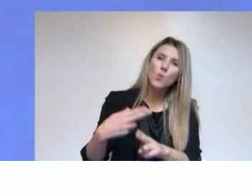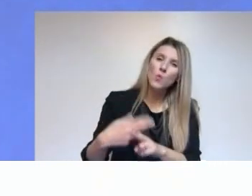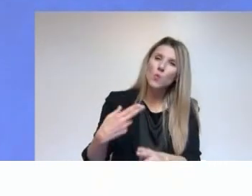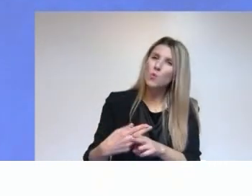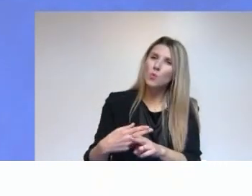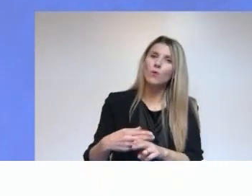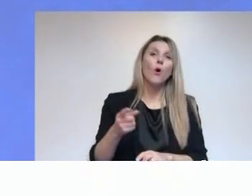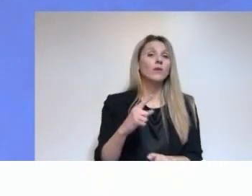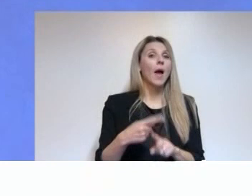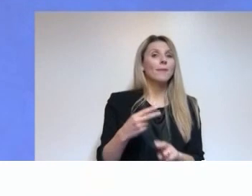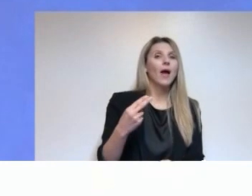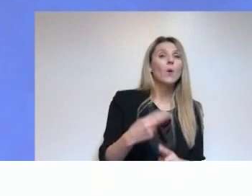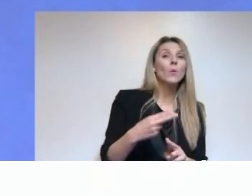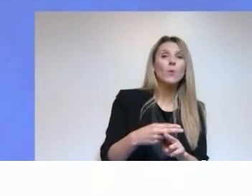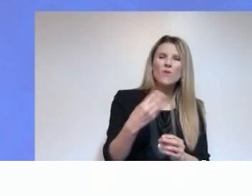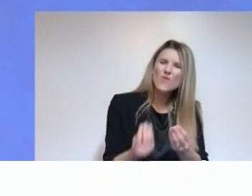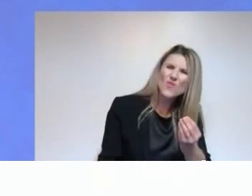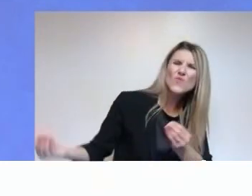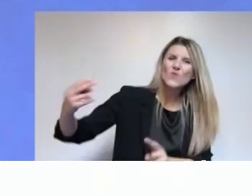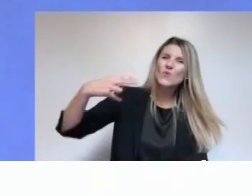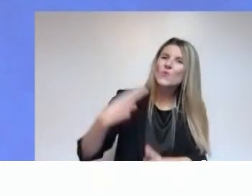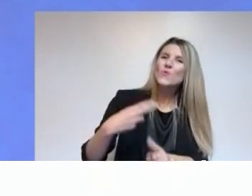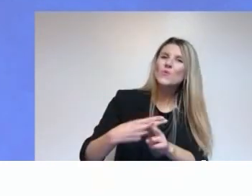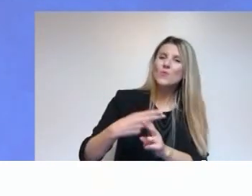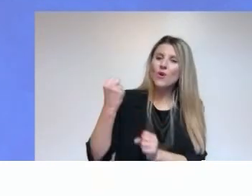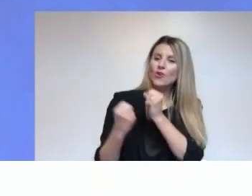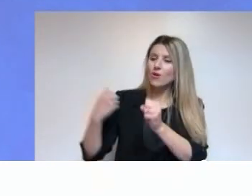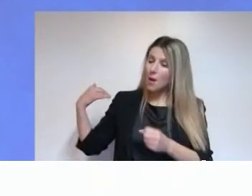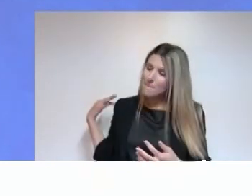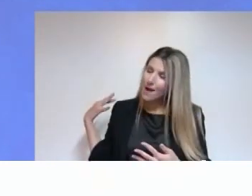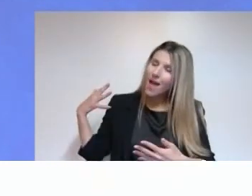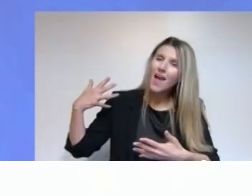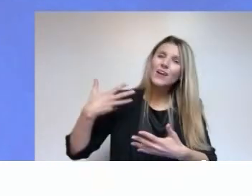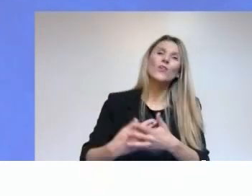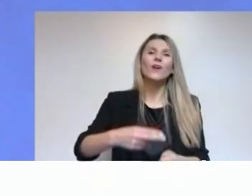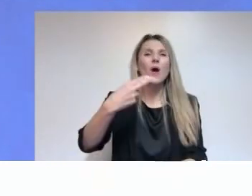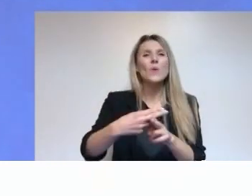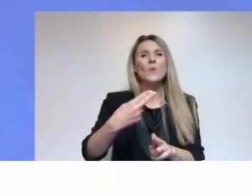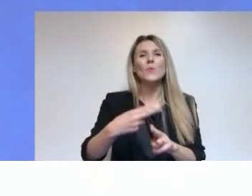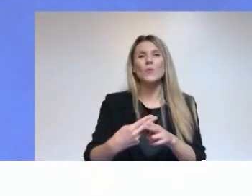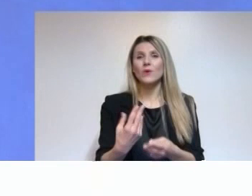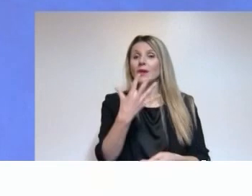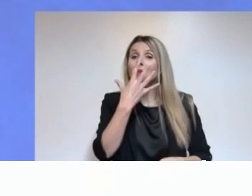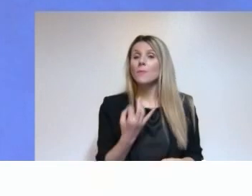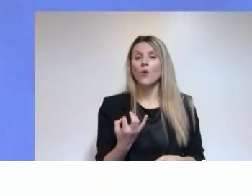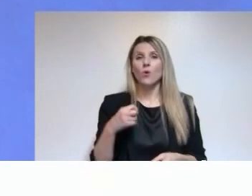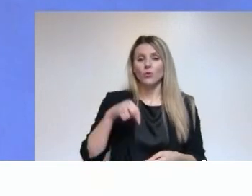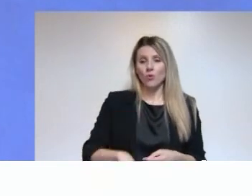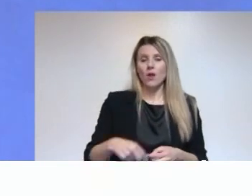οι πιο κρίσιμες εκλογές των τελευταίων ετών. Γιατί μας βρίσκουν σε ένα σταυροδρόμι